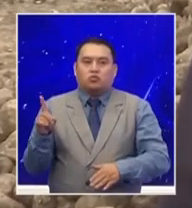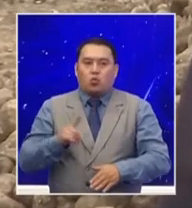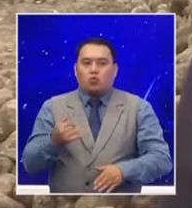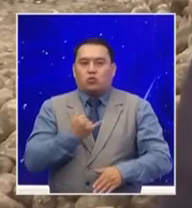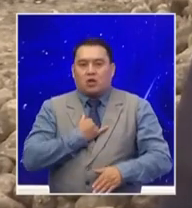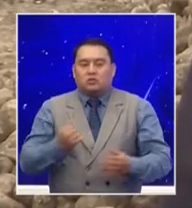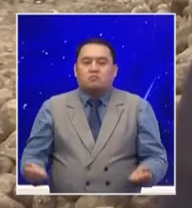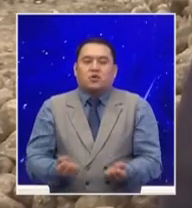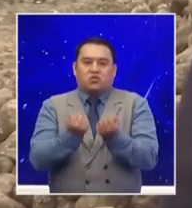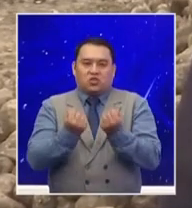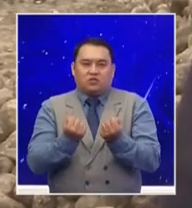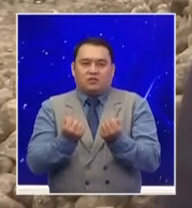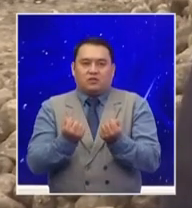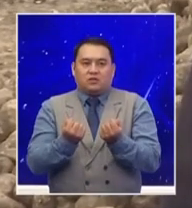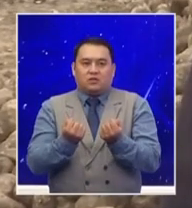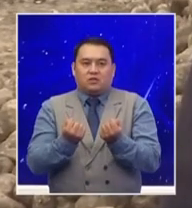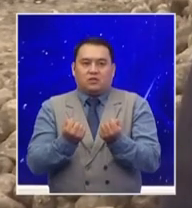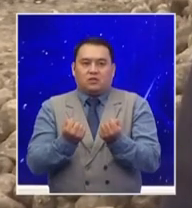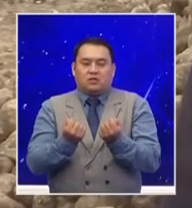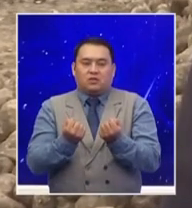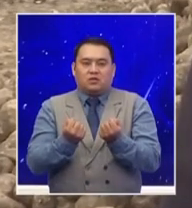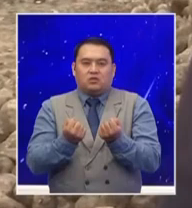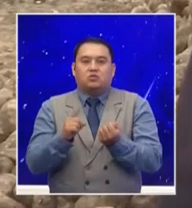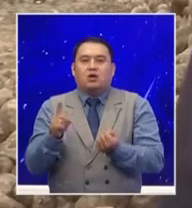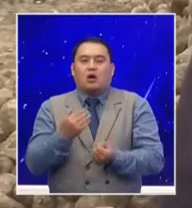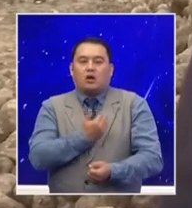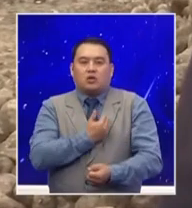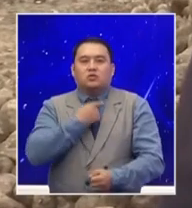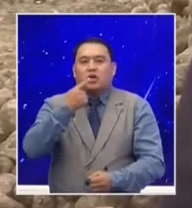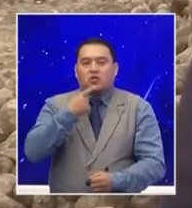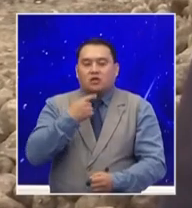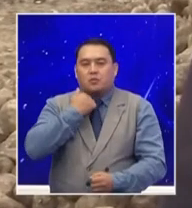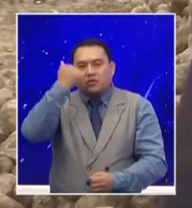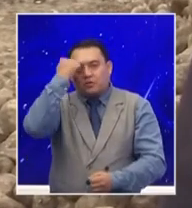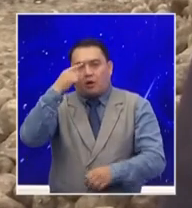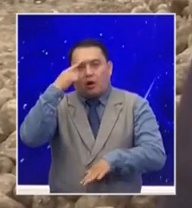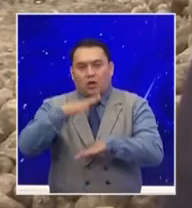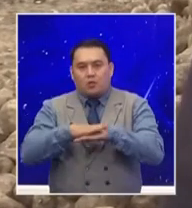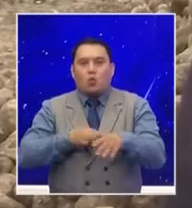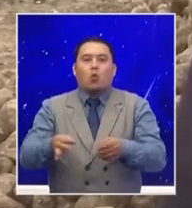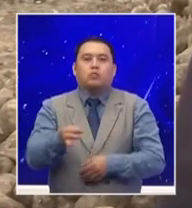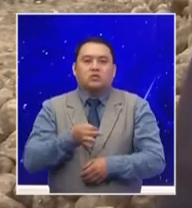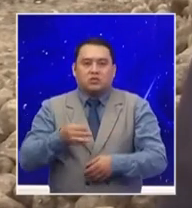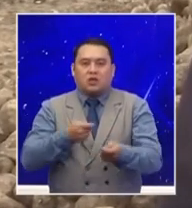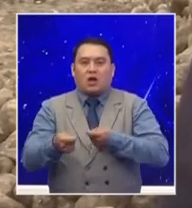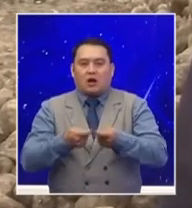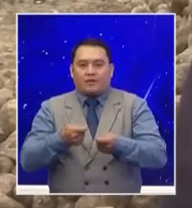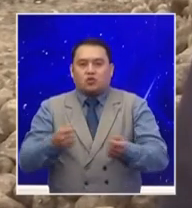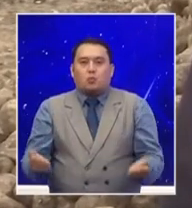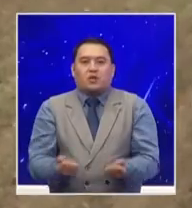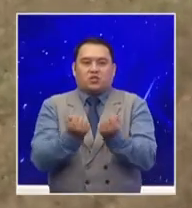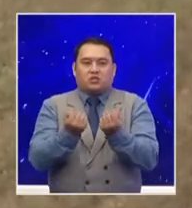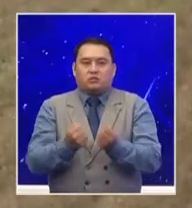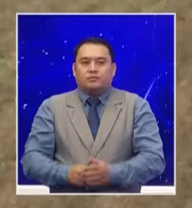так поддерживают. Также мы хотел бы сказать благодарность нашему областному акиму за такую